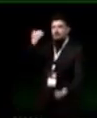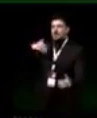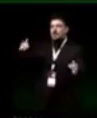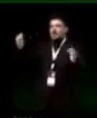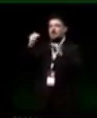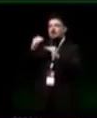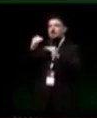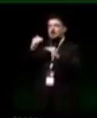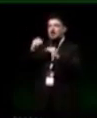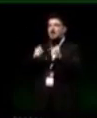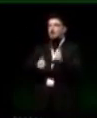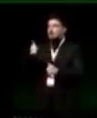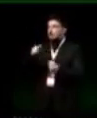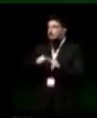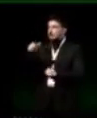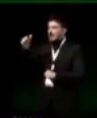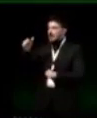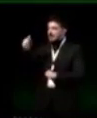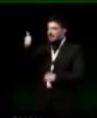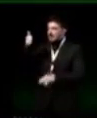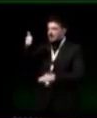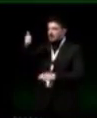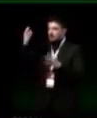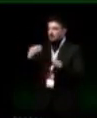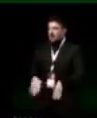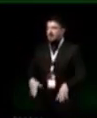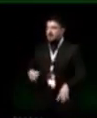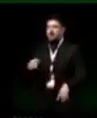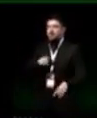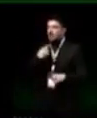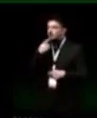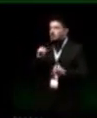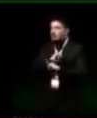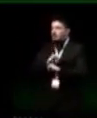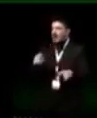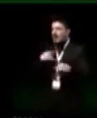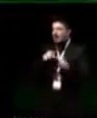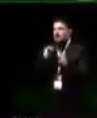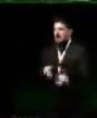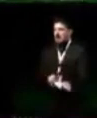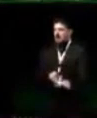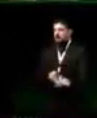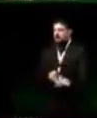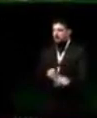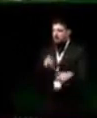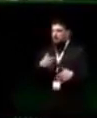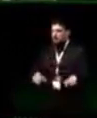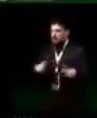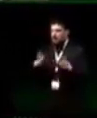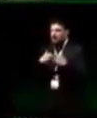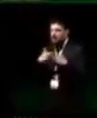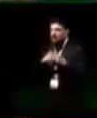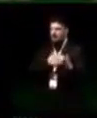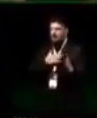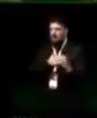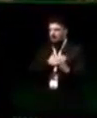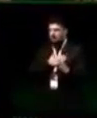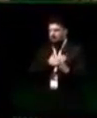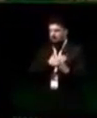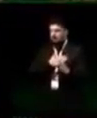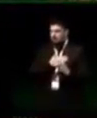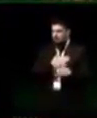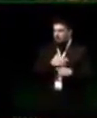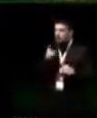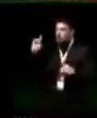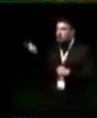perse le primarie con Bersani, ho detto io non andrò mai via da questa perché questa è casa mia. Sentiamoci tutte e tutti insieme, tutti a